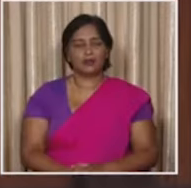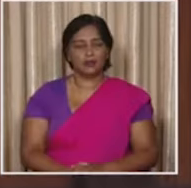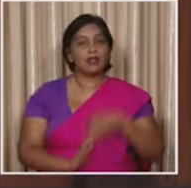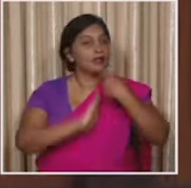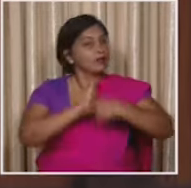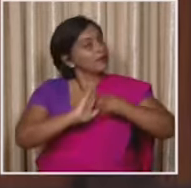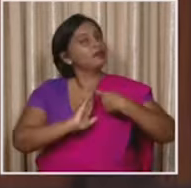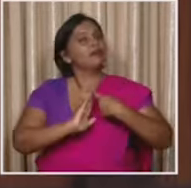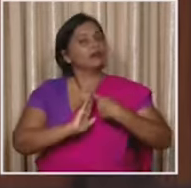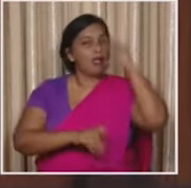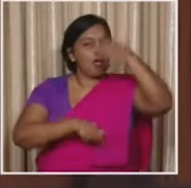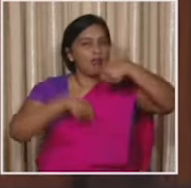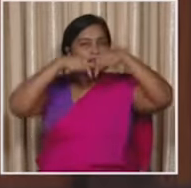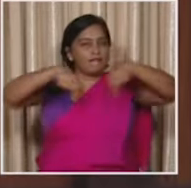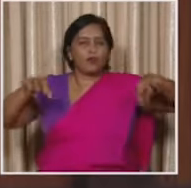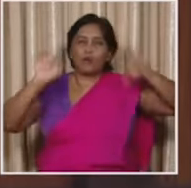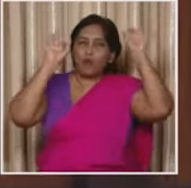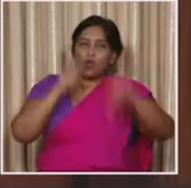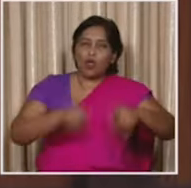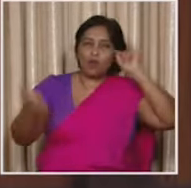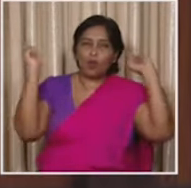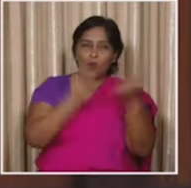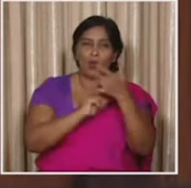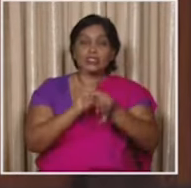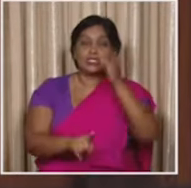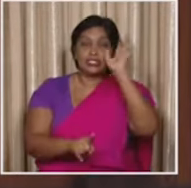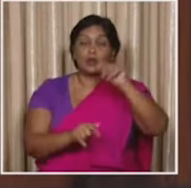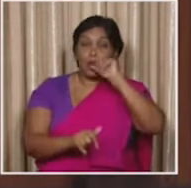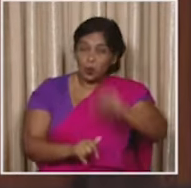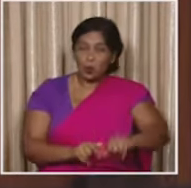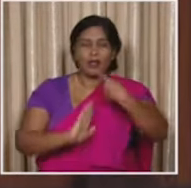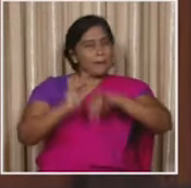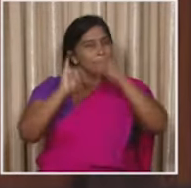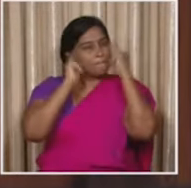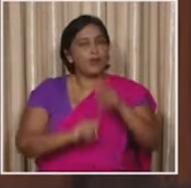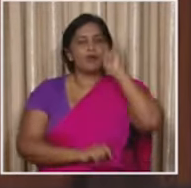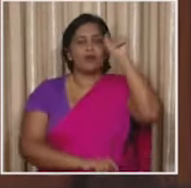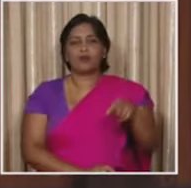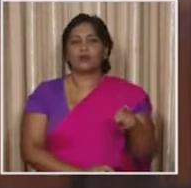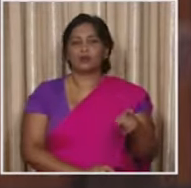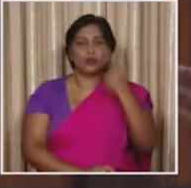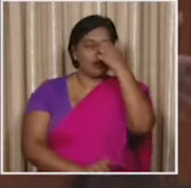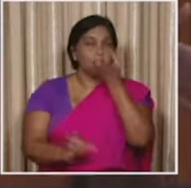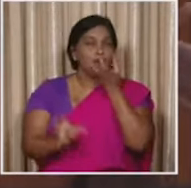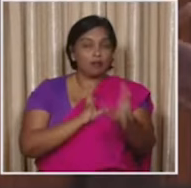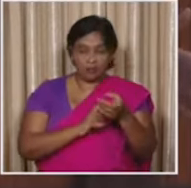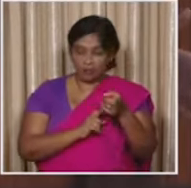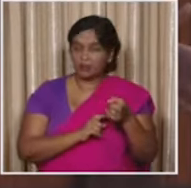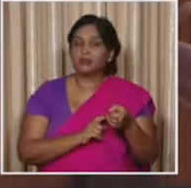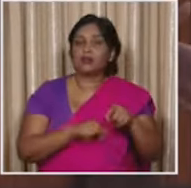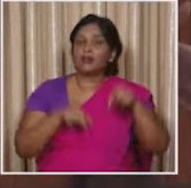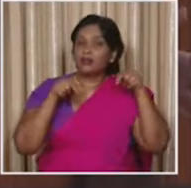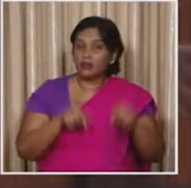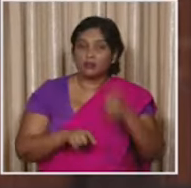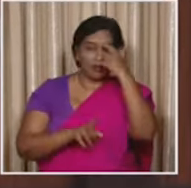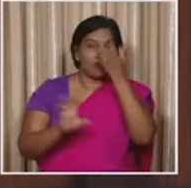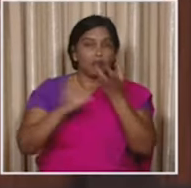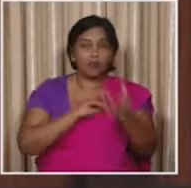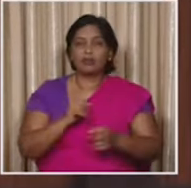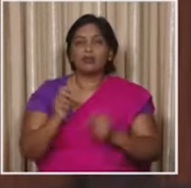Rate, Alivatakat Gahanato, Banalagi, Janadipati, Sabha Desa Drohi, Pasku Praharegan, other Pasku